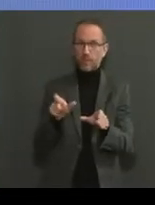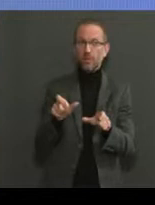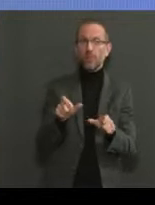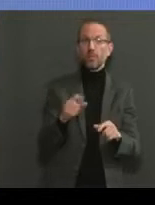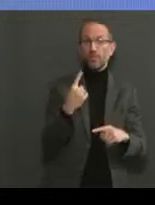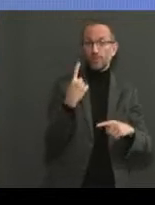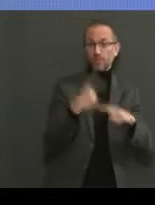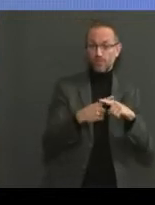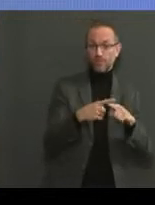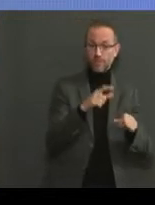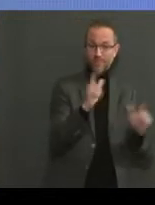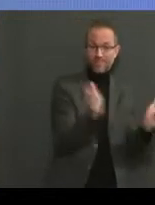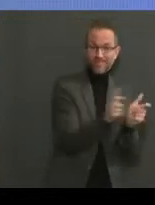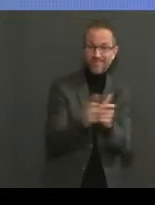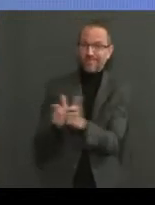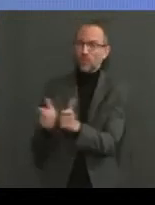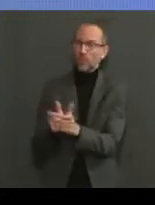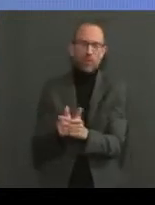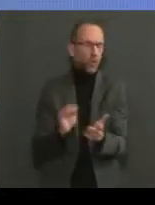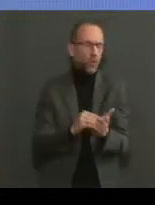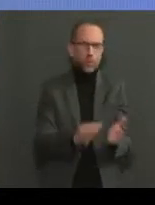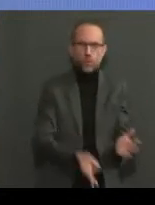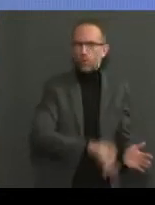sont encore trop élevés.